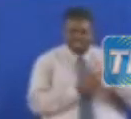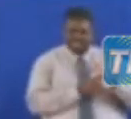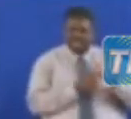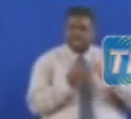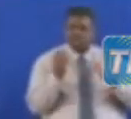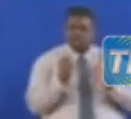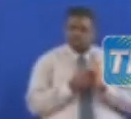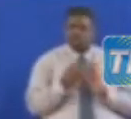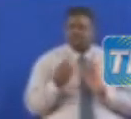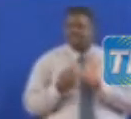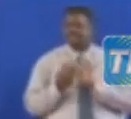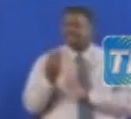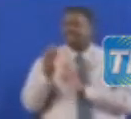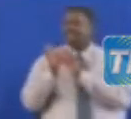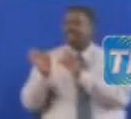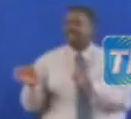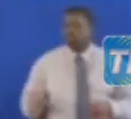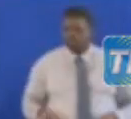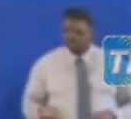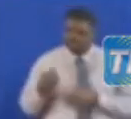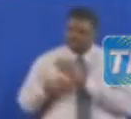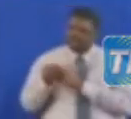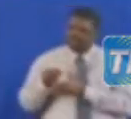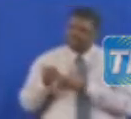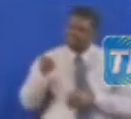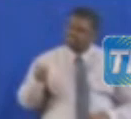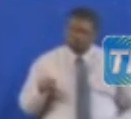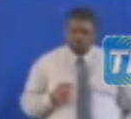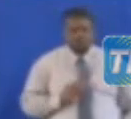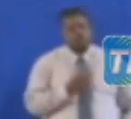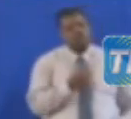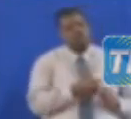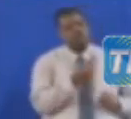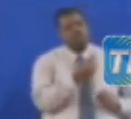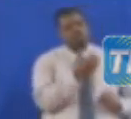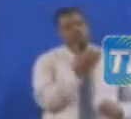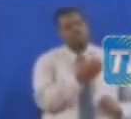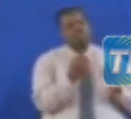399.64 zimetengwa. Kati ya fedha hizo, shilingi bilioni